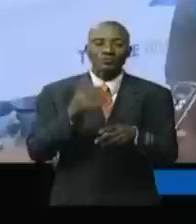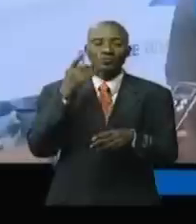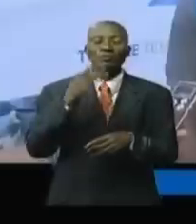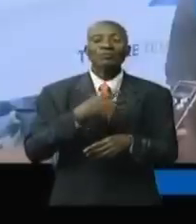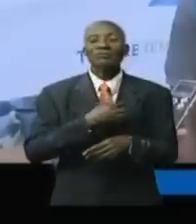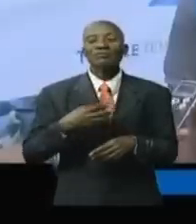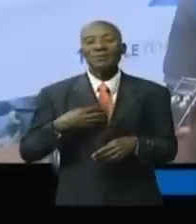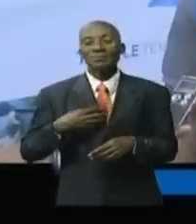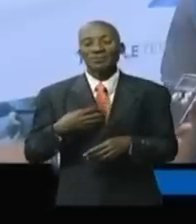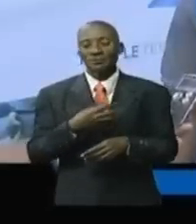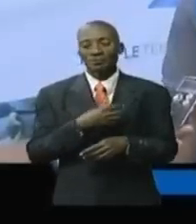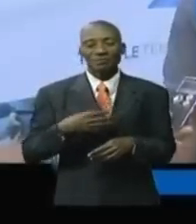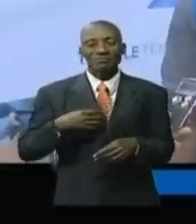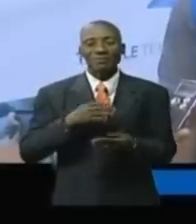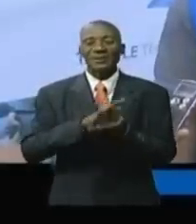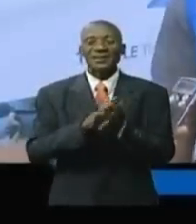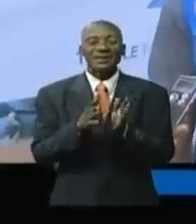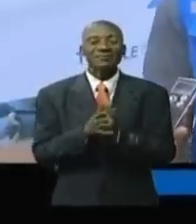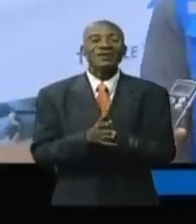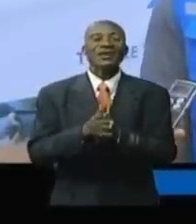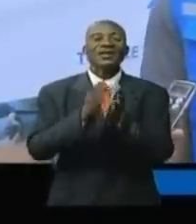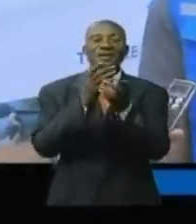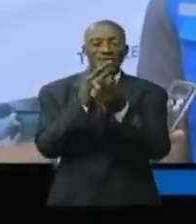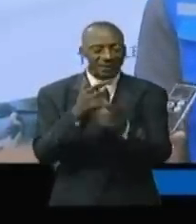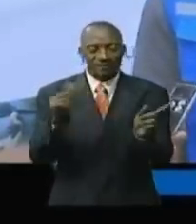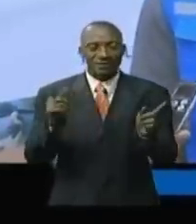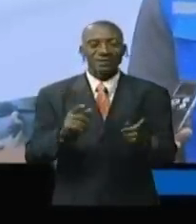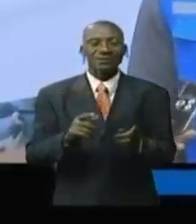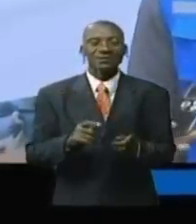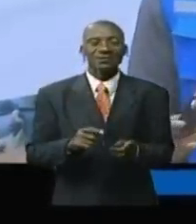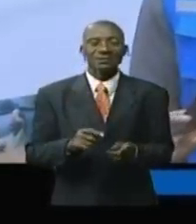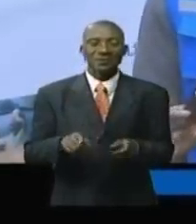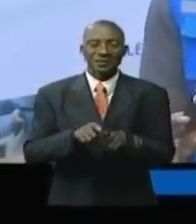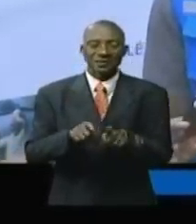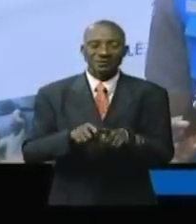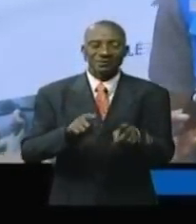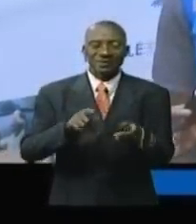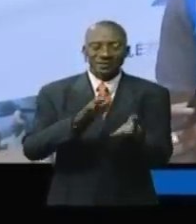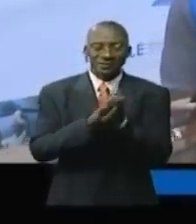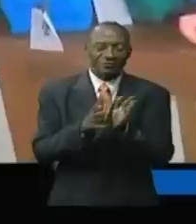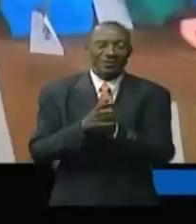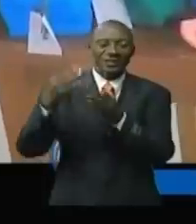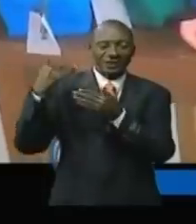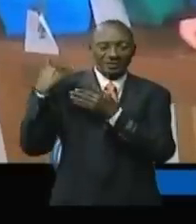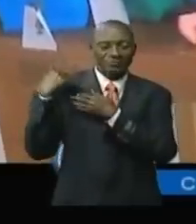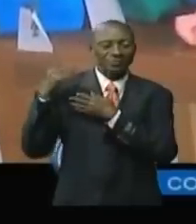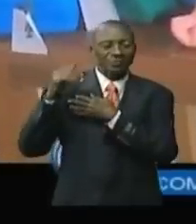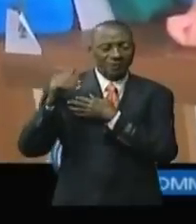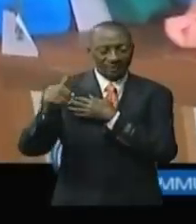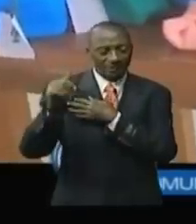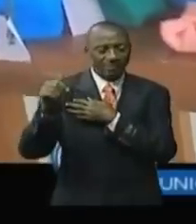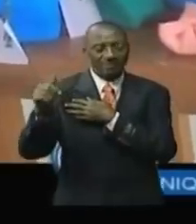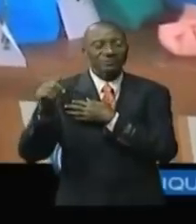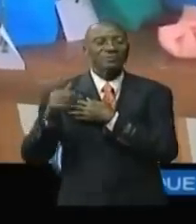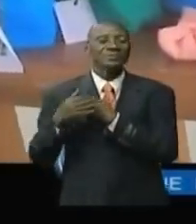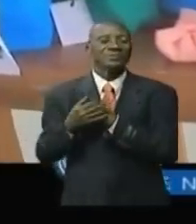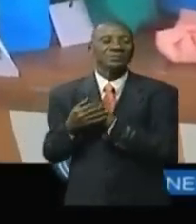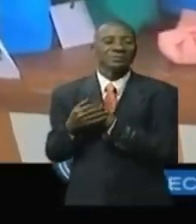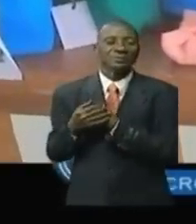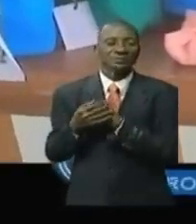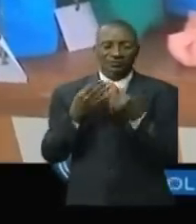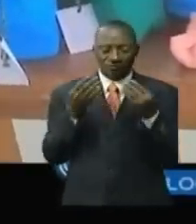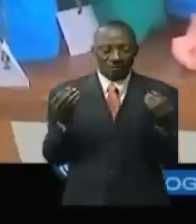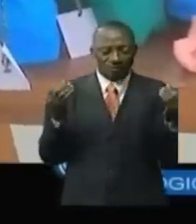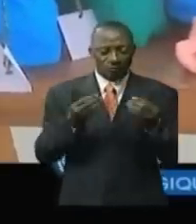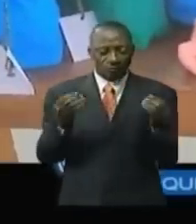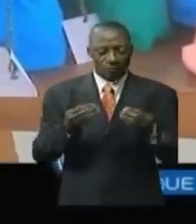du HCR. Donc c'est dans ce sens qu'on a mis en place plusieurs projets qui vont autonomiser les personnes déplacées, en même temps